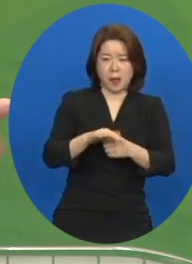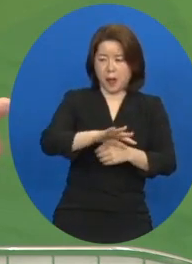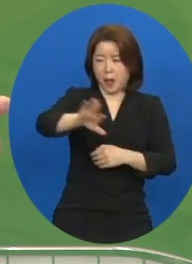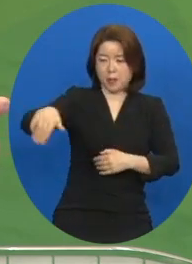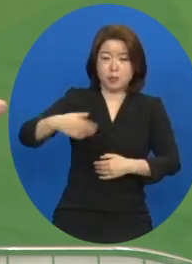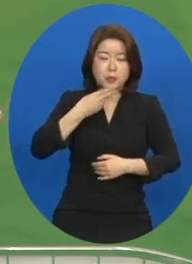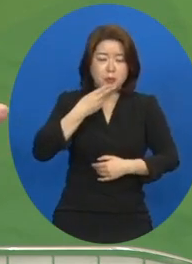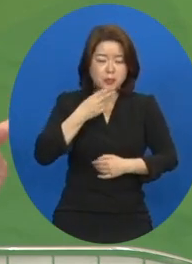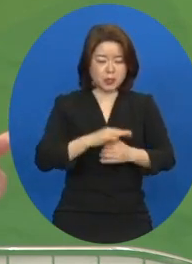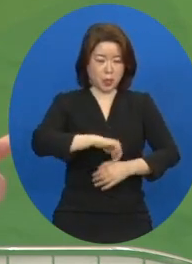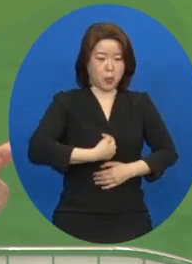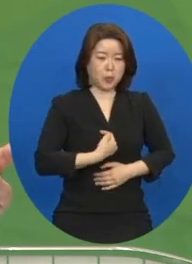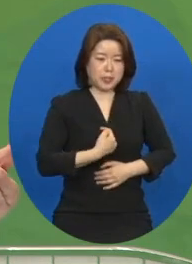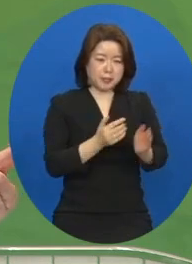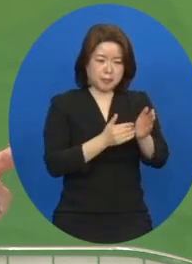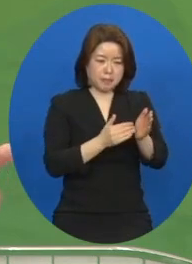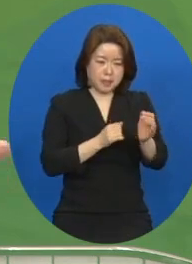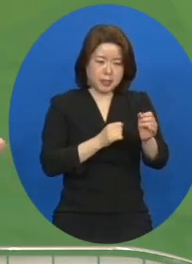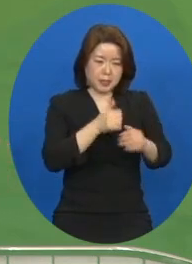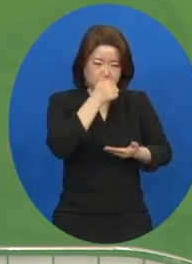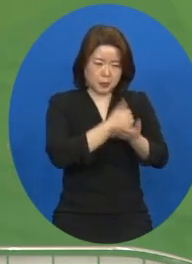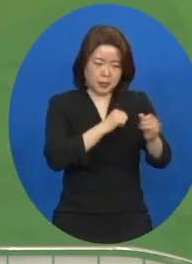은밀하게 살았던 것에